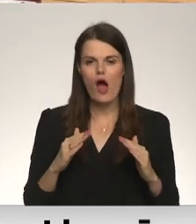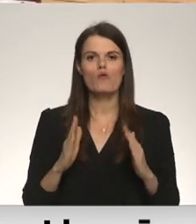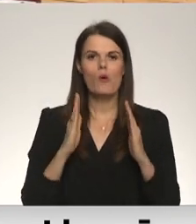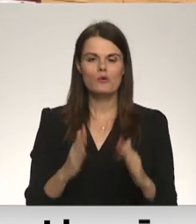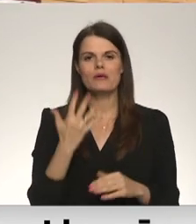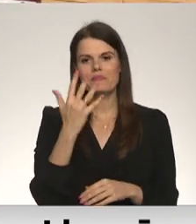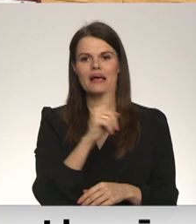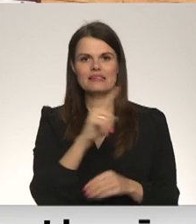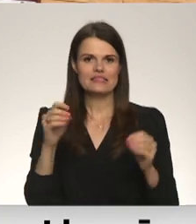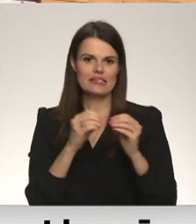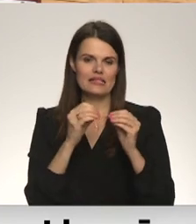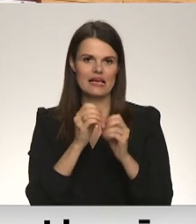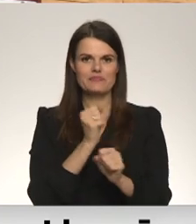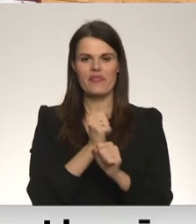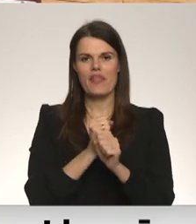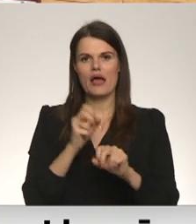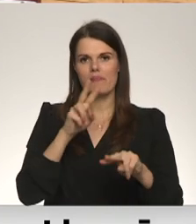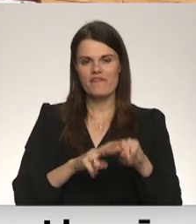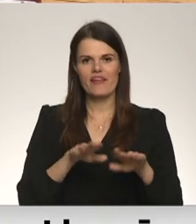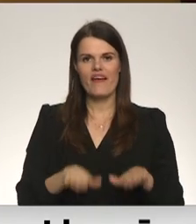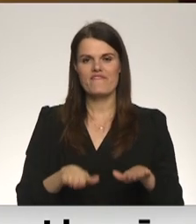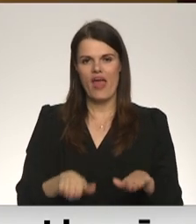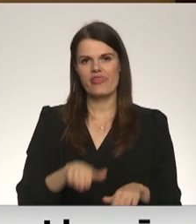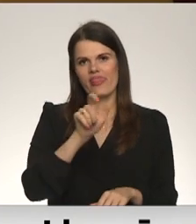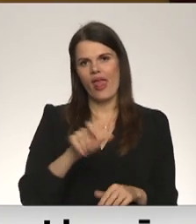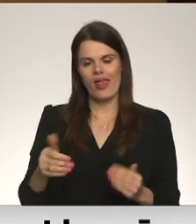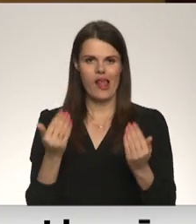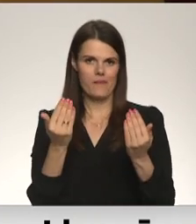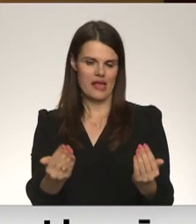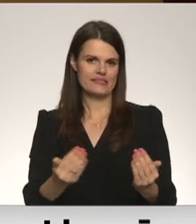5 līdz 10 darba vietas vietējiem iedzīvotājiem. Laura Jansone, Envats Maskovskis, Vidzemes televīzija.